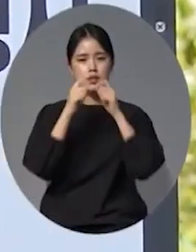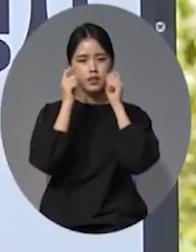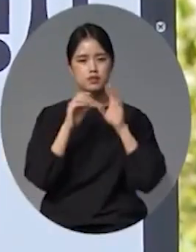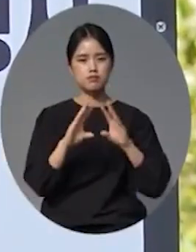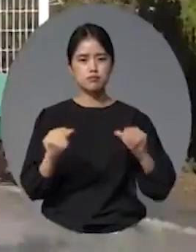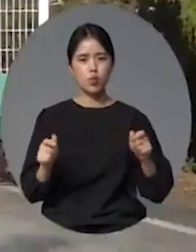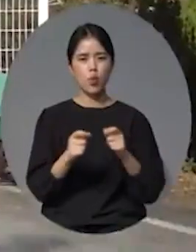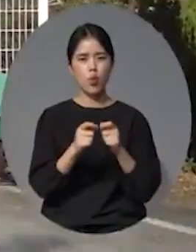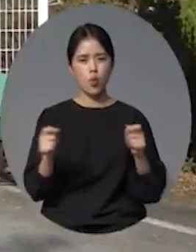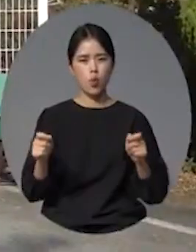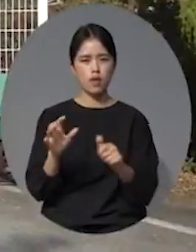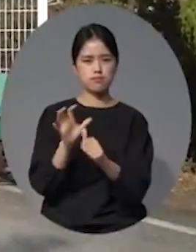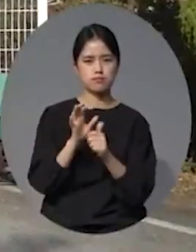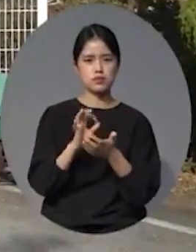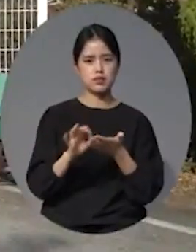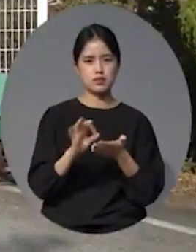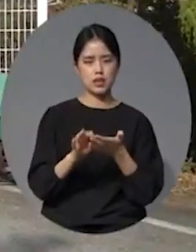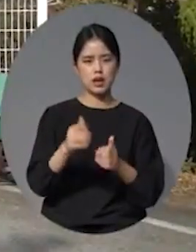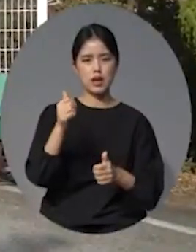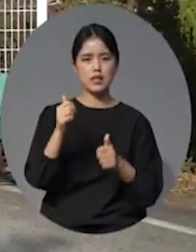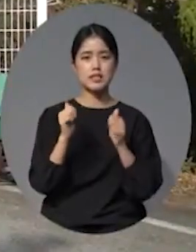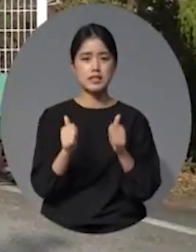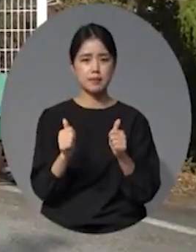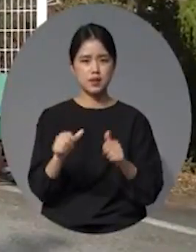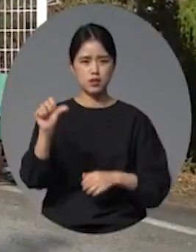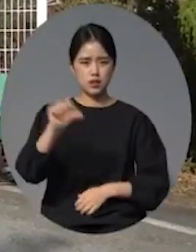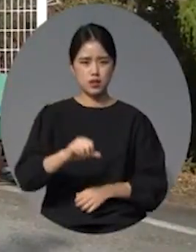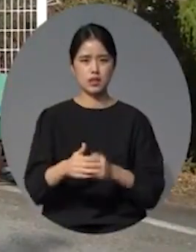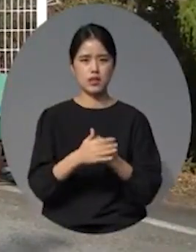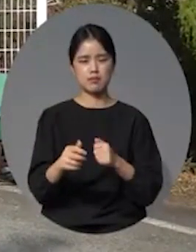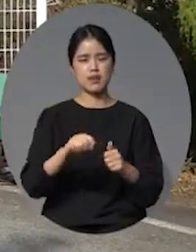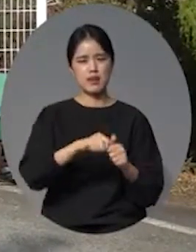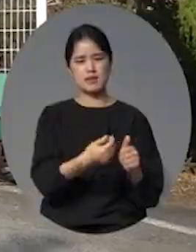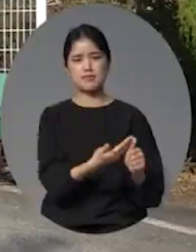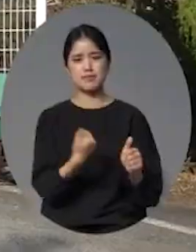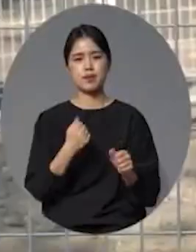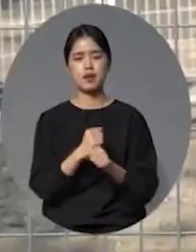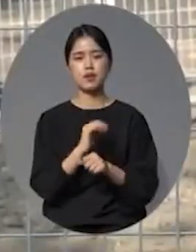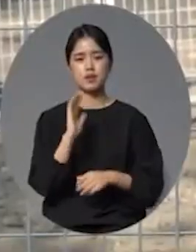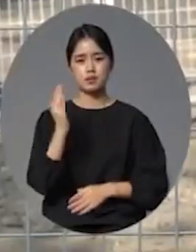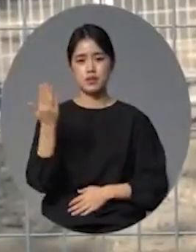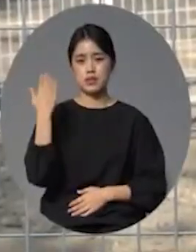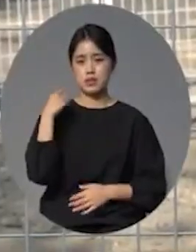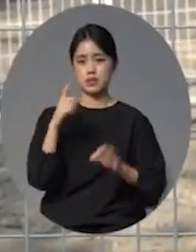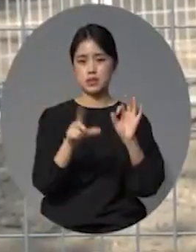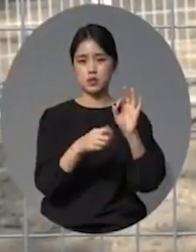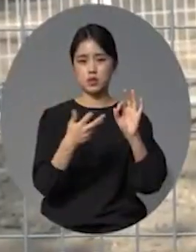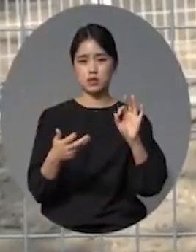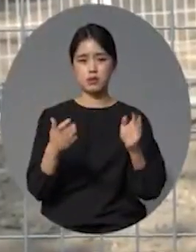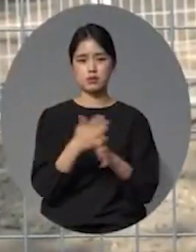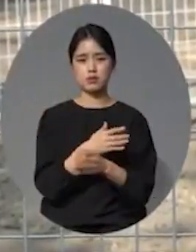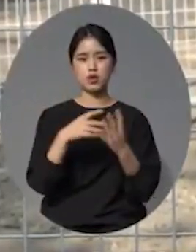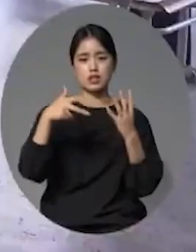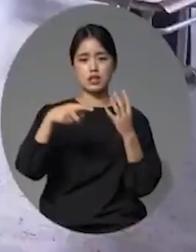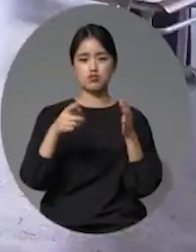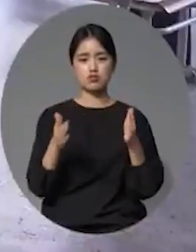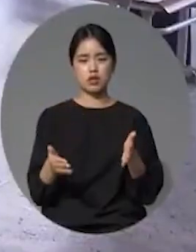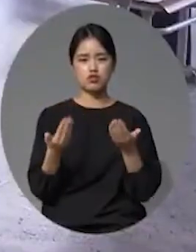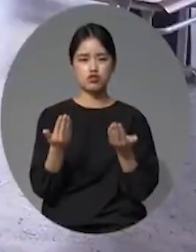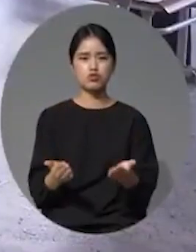장기간 점유 하다 소송에서 패소 에 강제집행을 당한 겁니다 지난달 18일부터 4주째 휴업 중이고